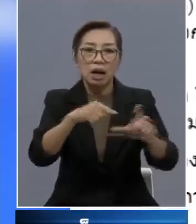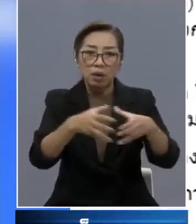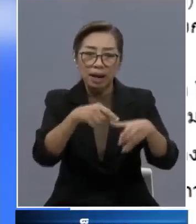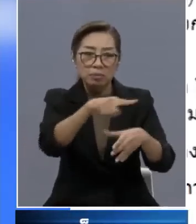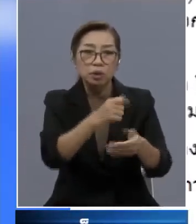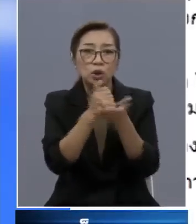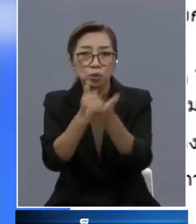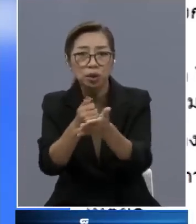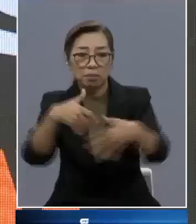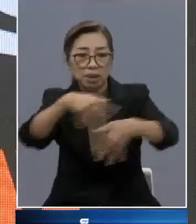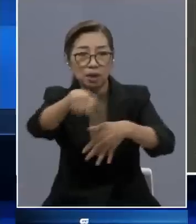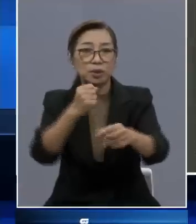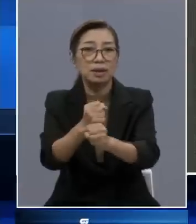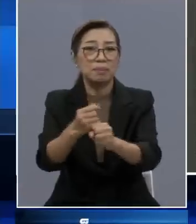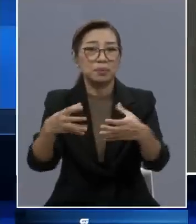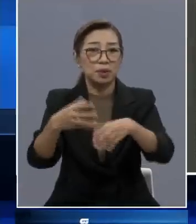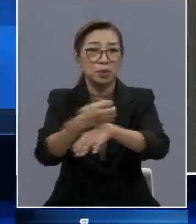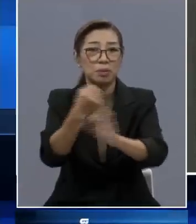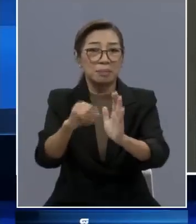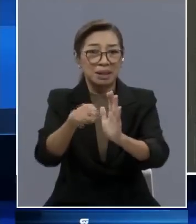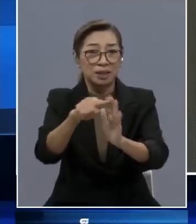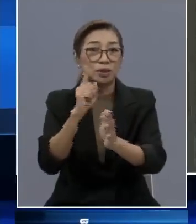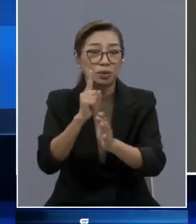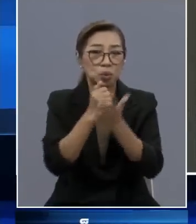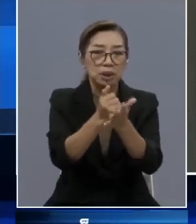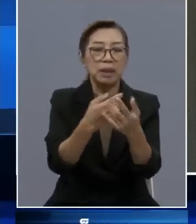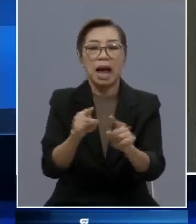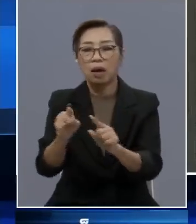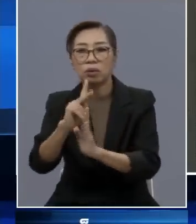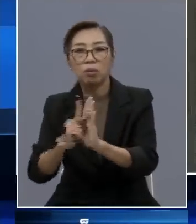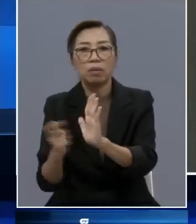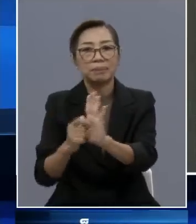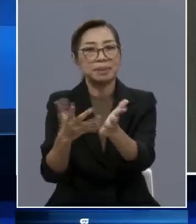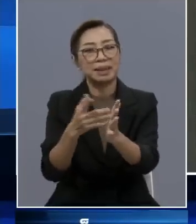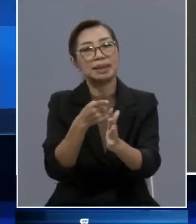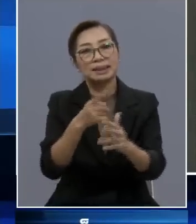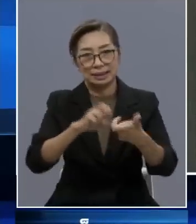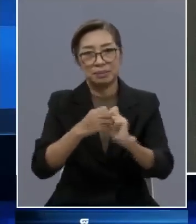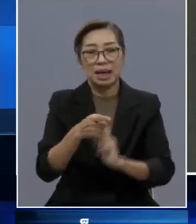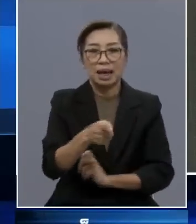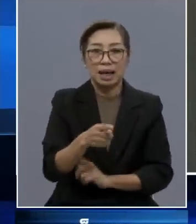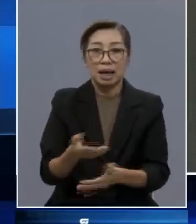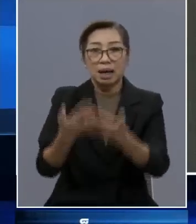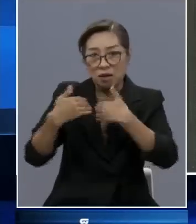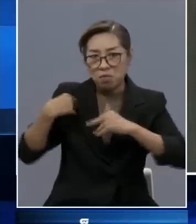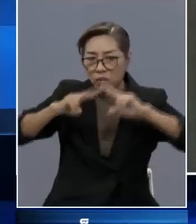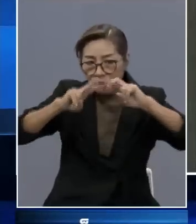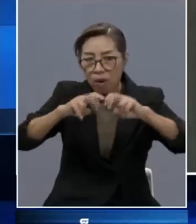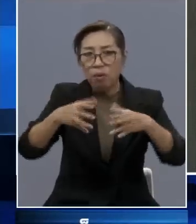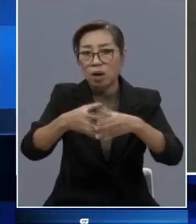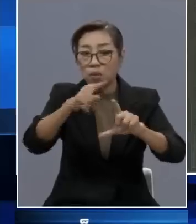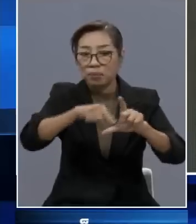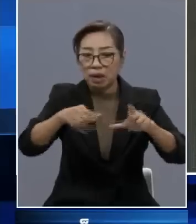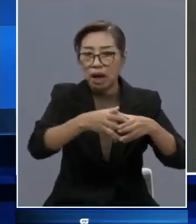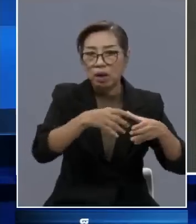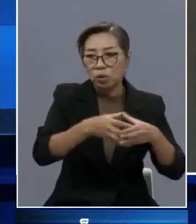แล้วก็มันก็มีบทวิเคราะห์พูดถึงเรื่องนี้เหมือนกันนะครับโดยเฉพาะเงื่อนไขของทางก้าวไก่ที่จะต้องไปคุยกันกับในส่